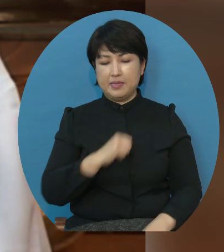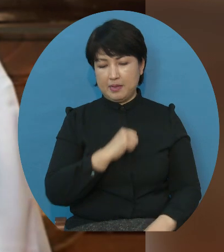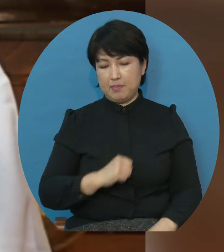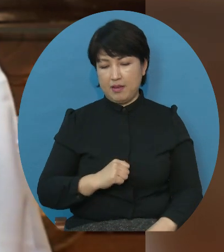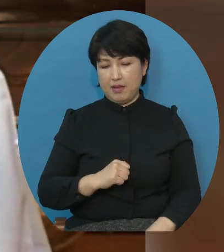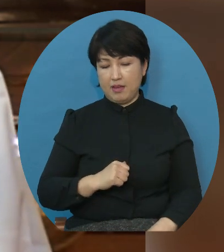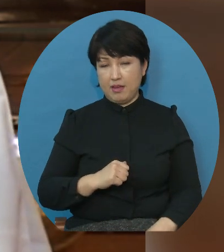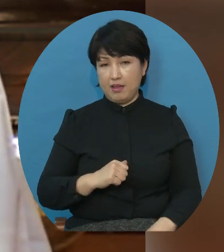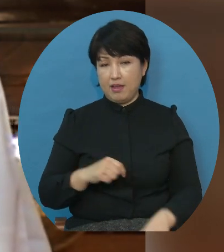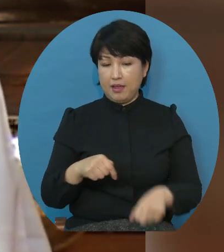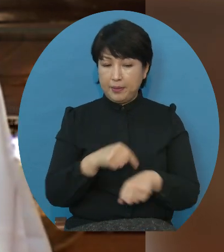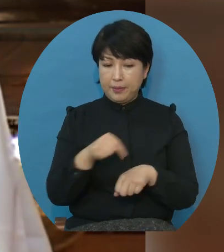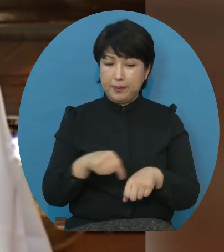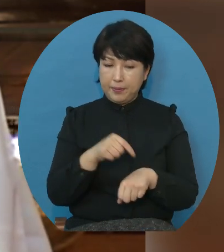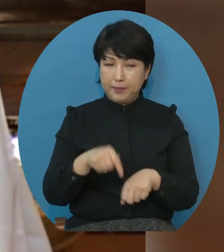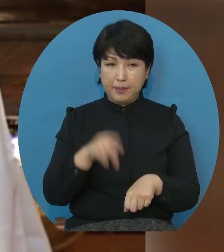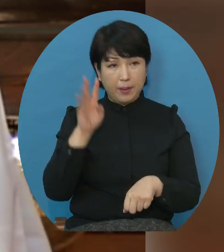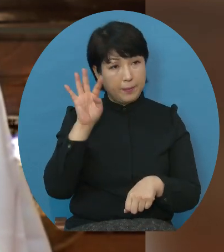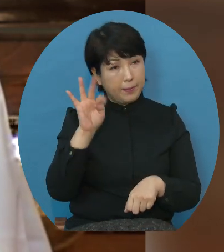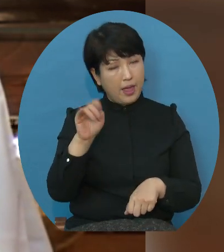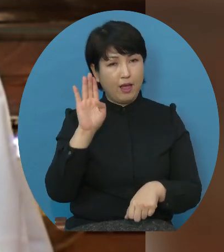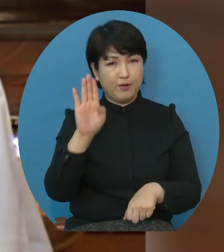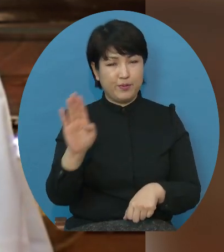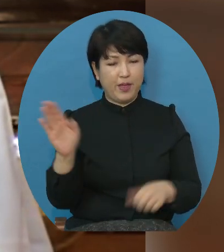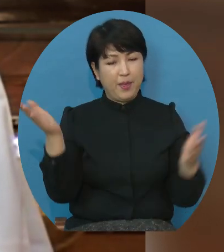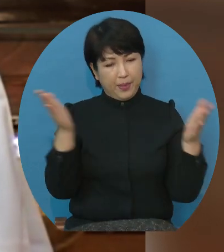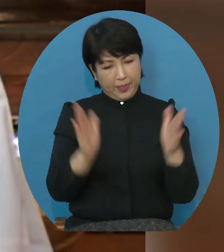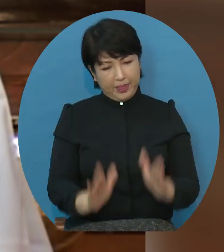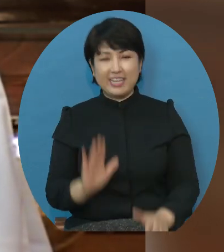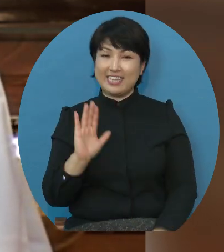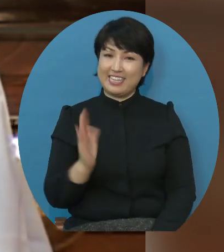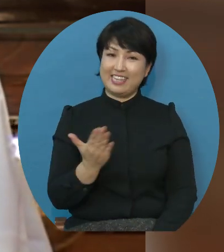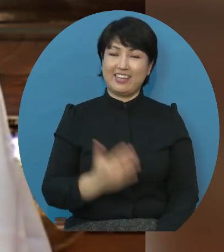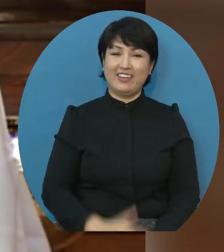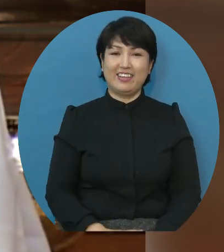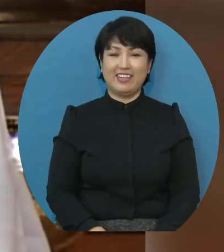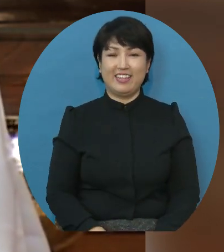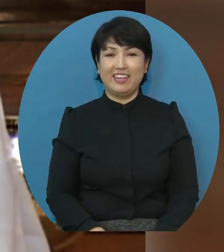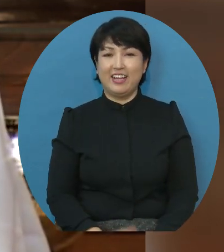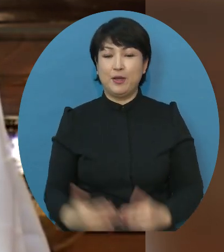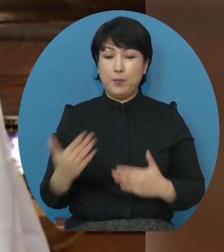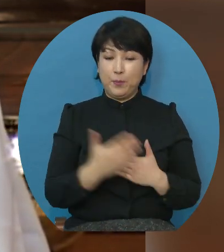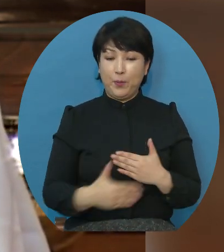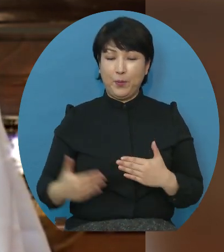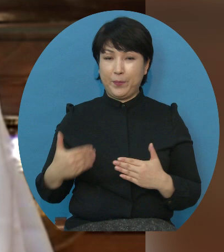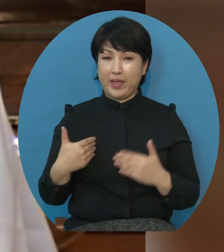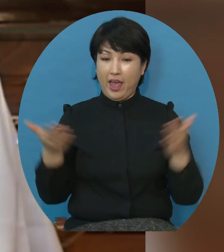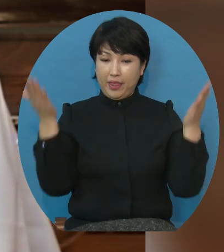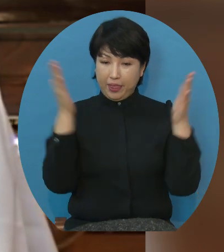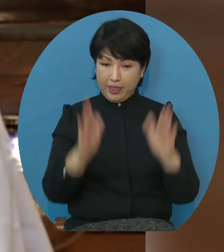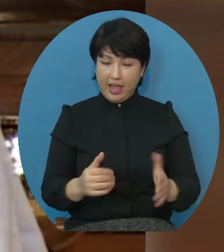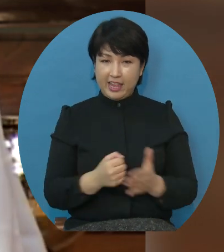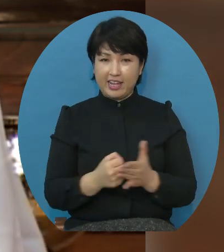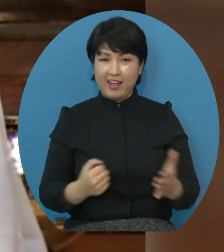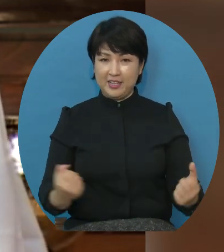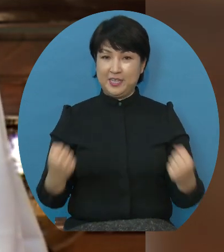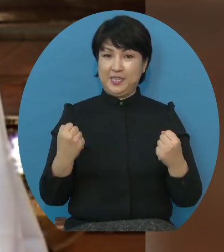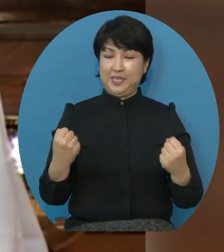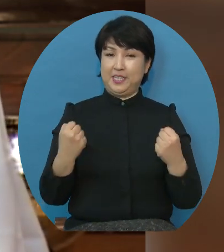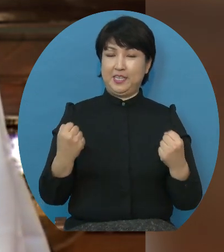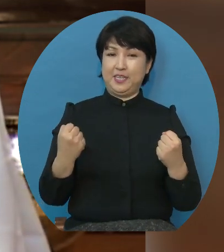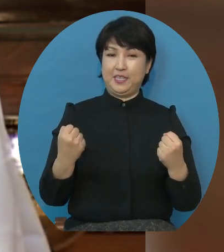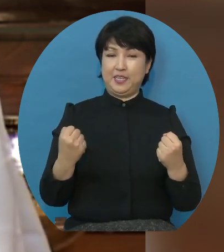얼마가 지난 뒤 몸이 날씬해지고 타 그래 의미 날씬해진 이까 크 관리도